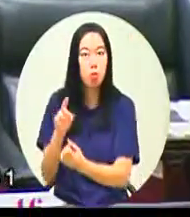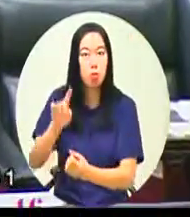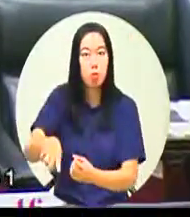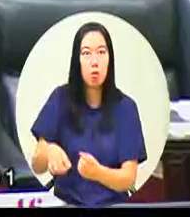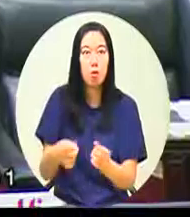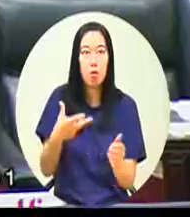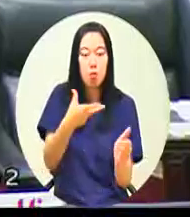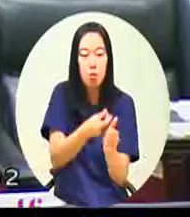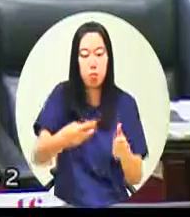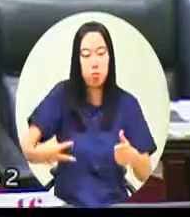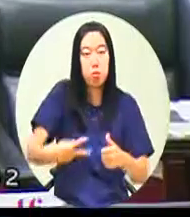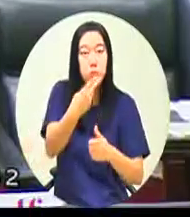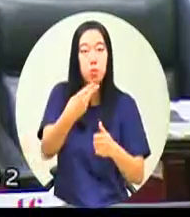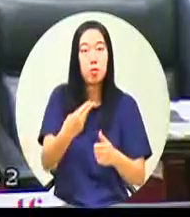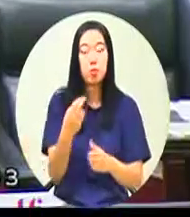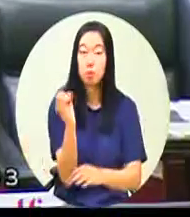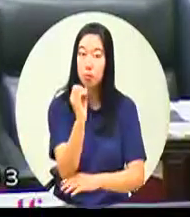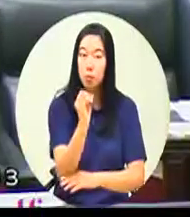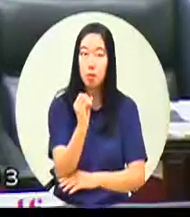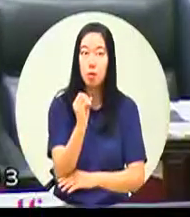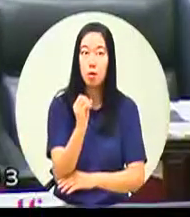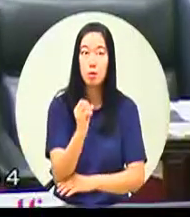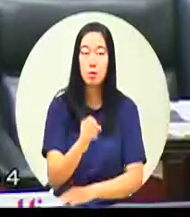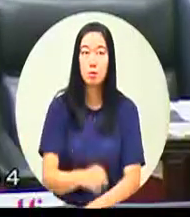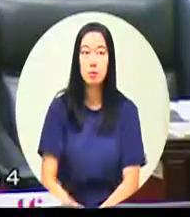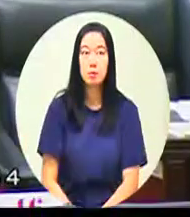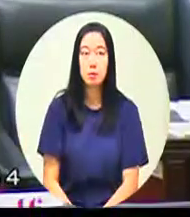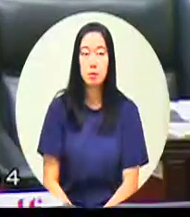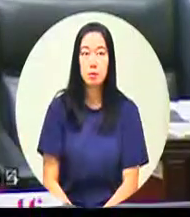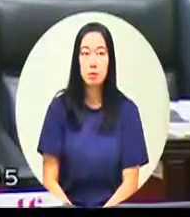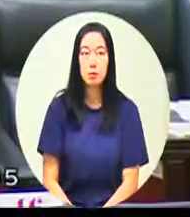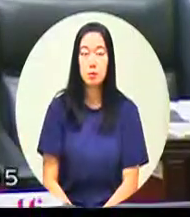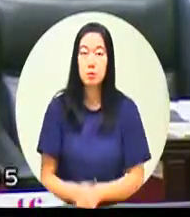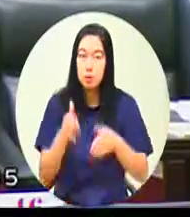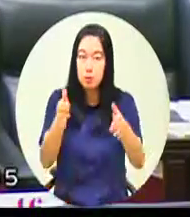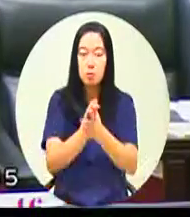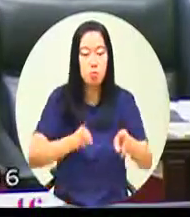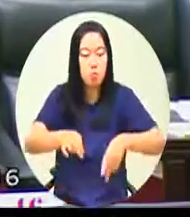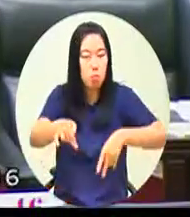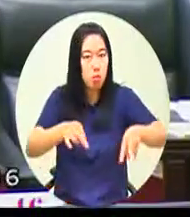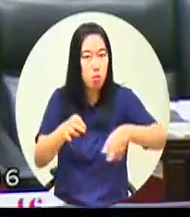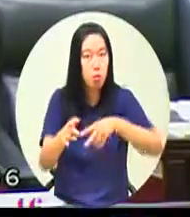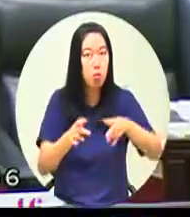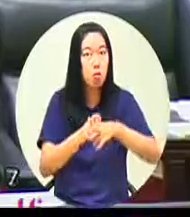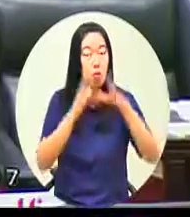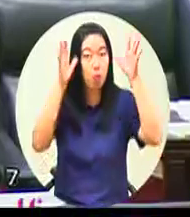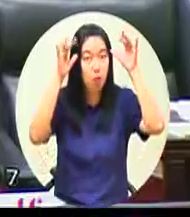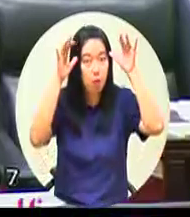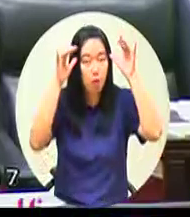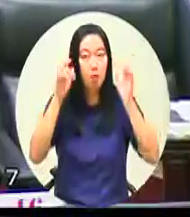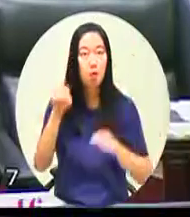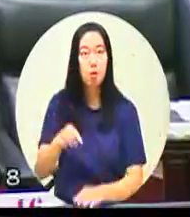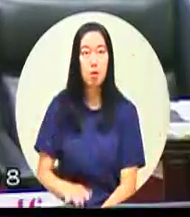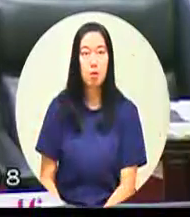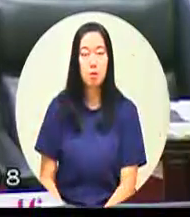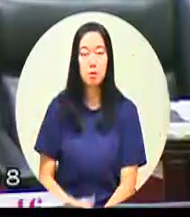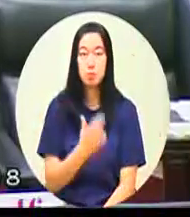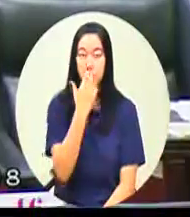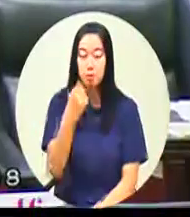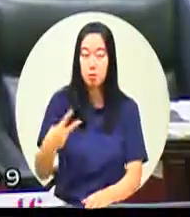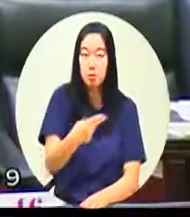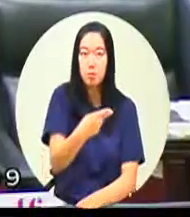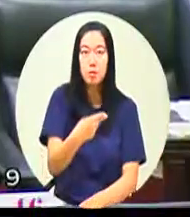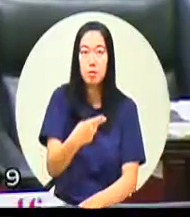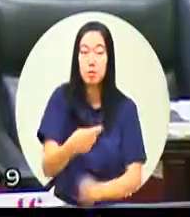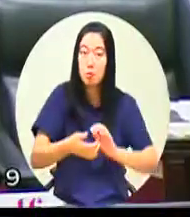嘛，林姐在是毋是针对着咱这流浪伫外口的流浪狗？即绝招的问题，我是一定